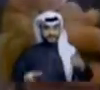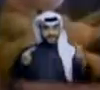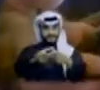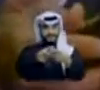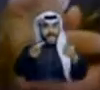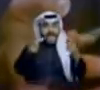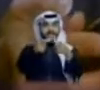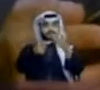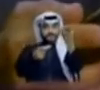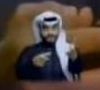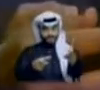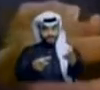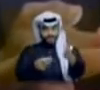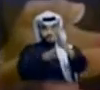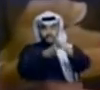الملتقى يعني